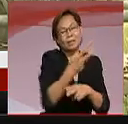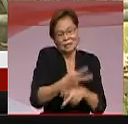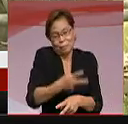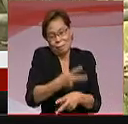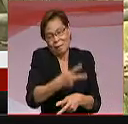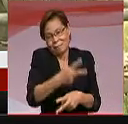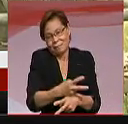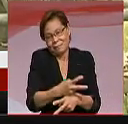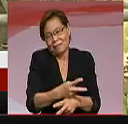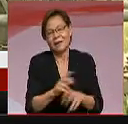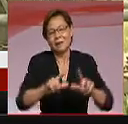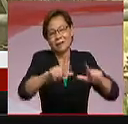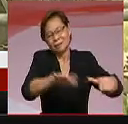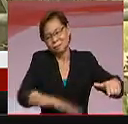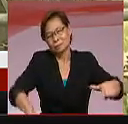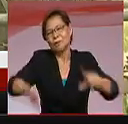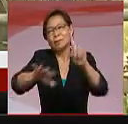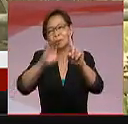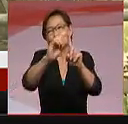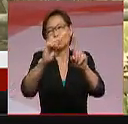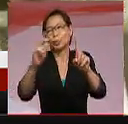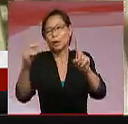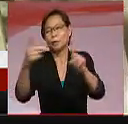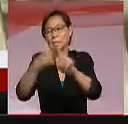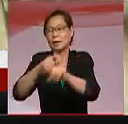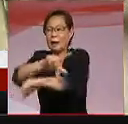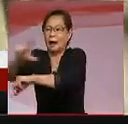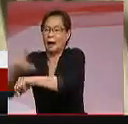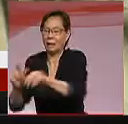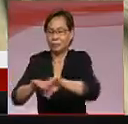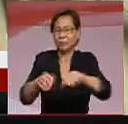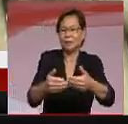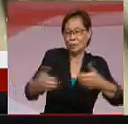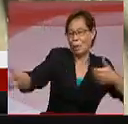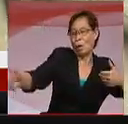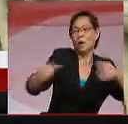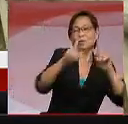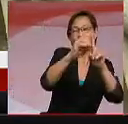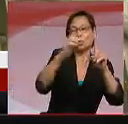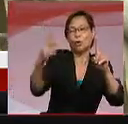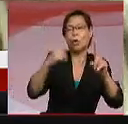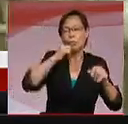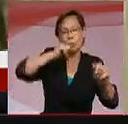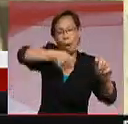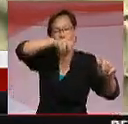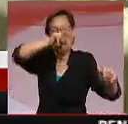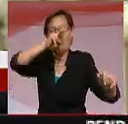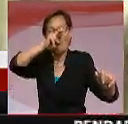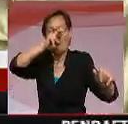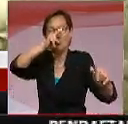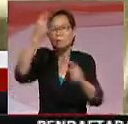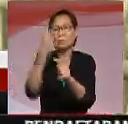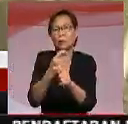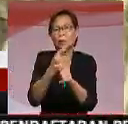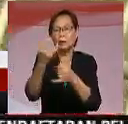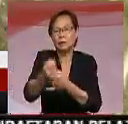Rara Luasong terletak lebih kurang 100 km dari ladang-ladang berkenaan berpandukan arahan ketat yang ditetapkan